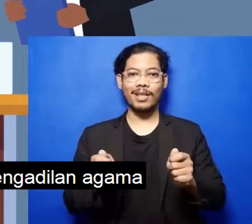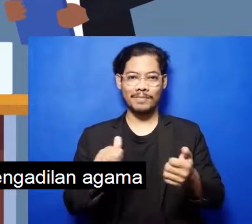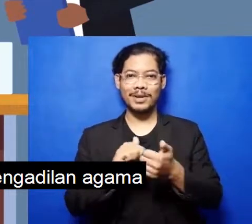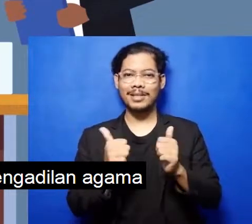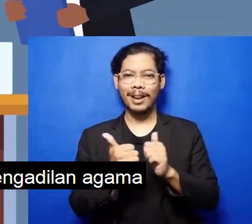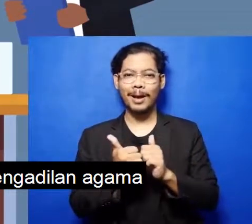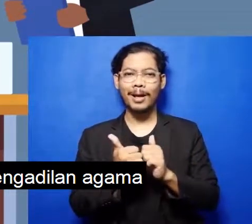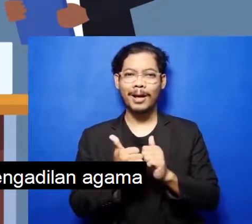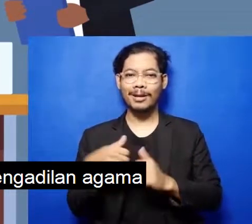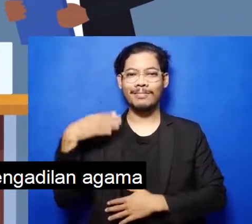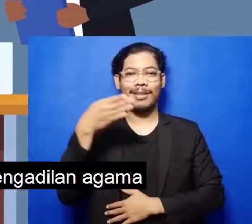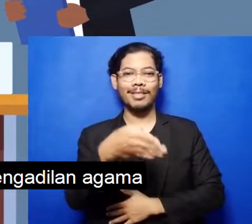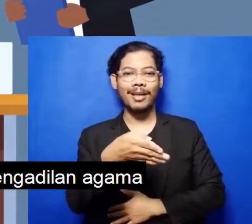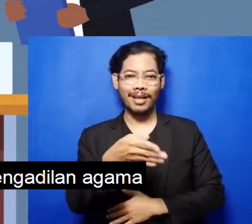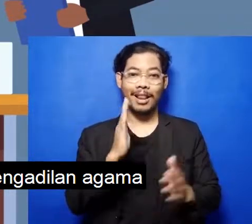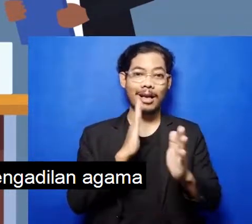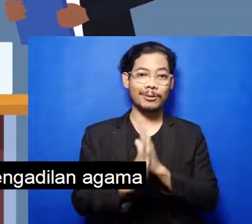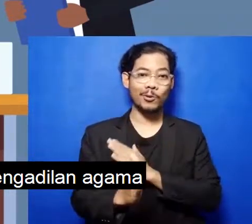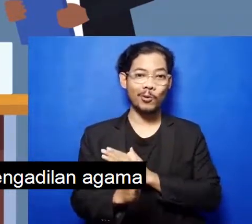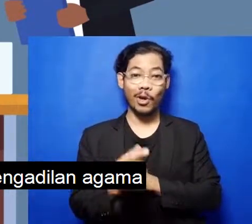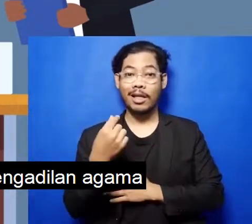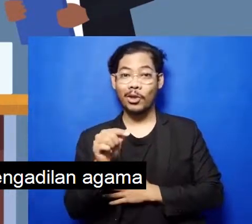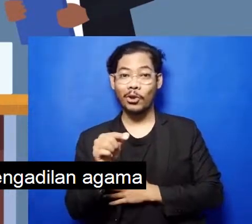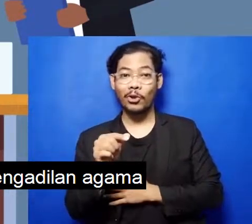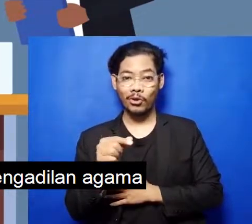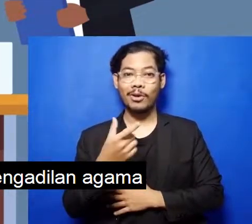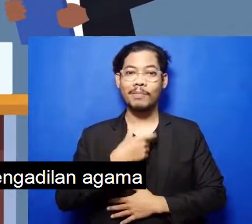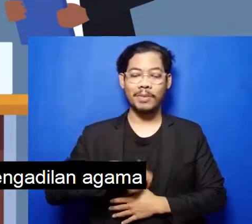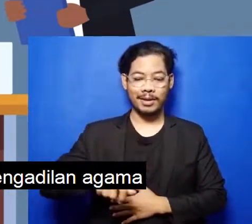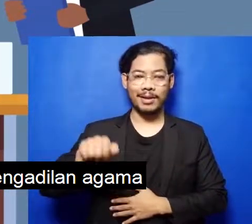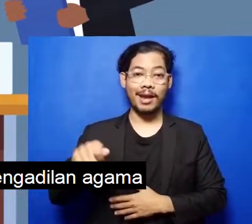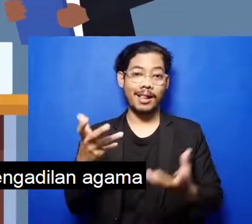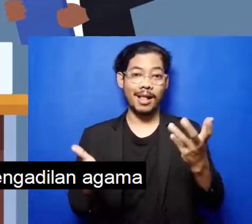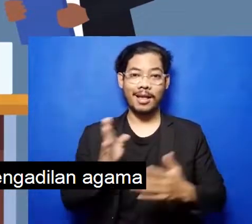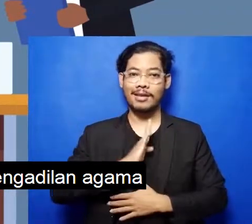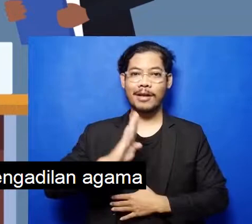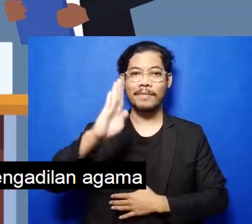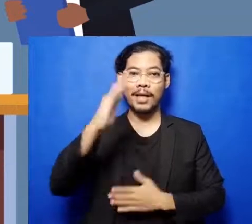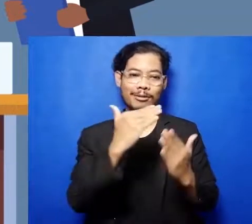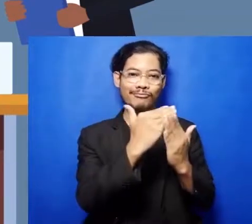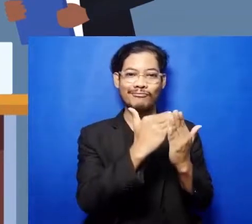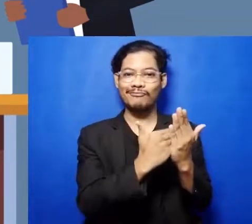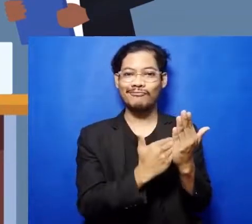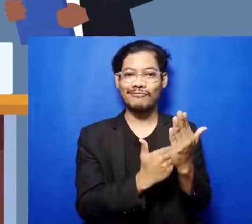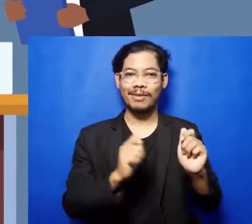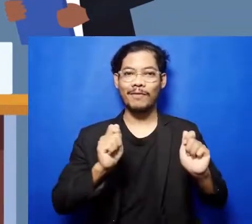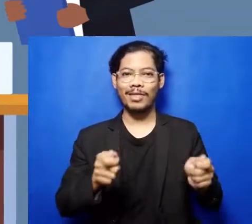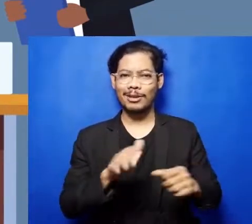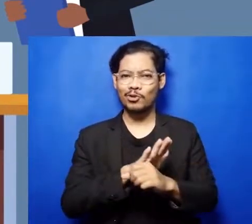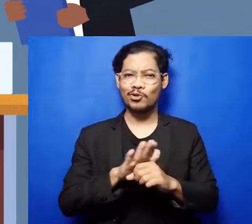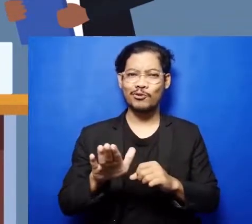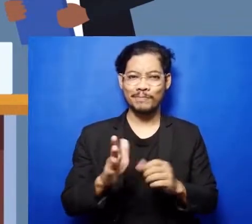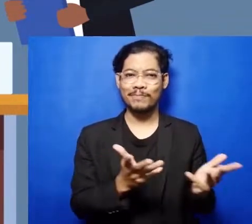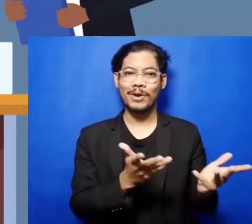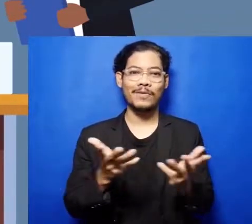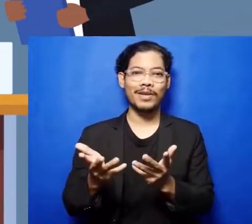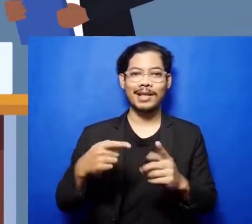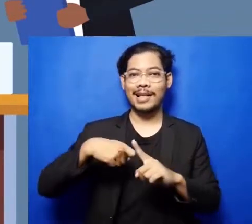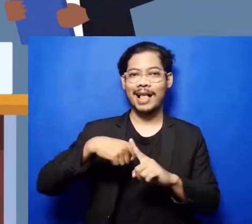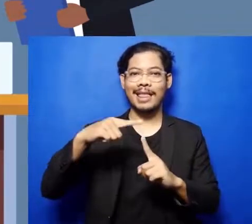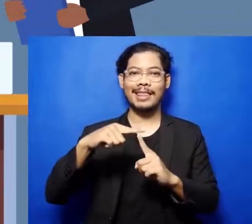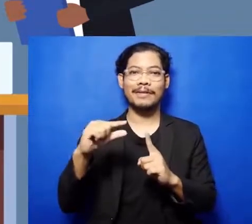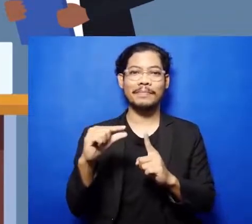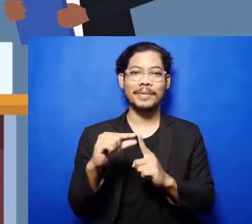Manabi pancenengan adaftar perkara, kalaben datang langsung dek ke kantor Pangadilan Agama, syarat pendaftarannya cukup